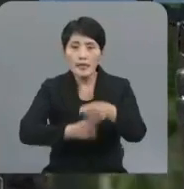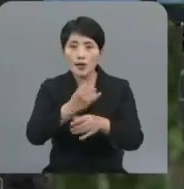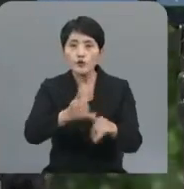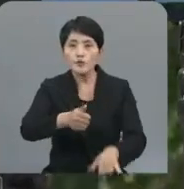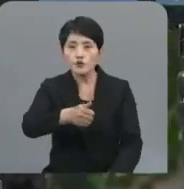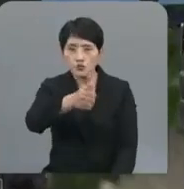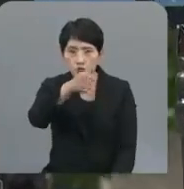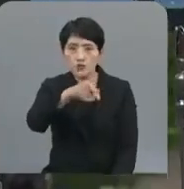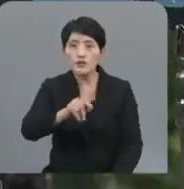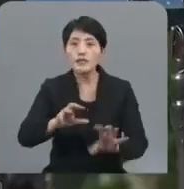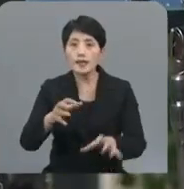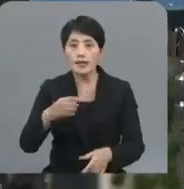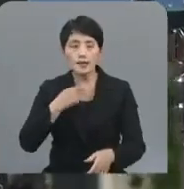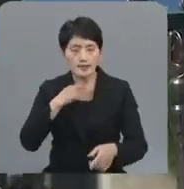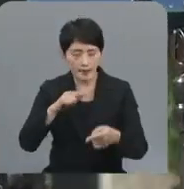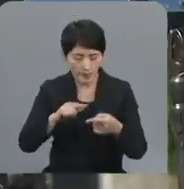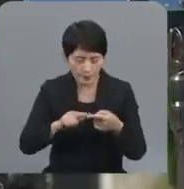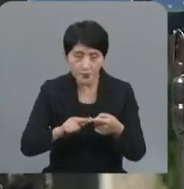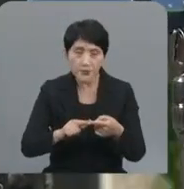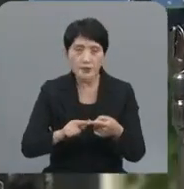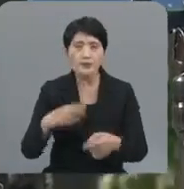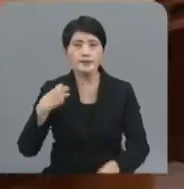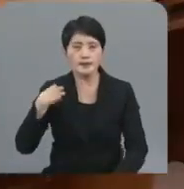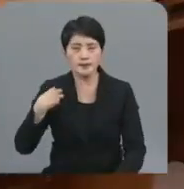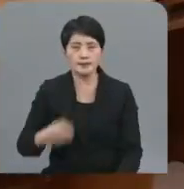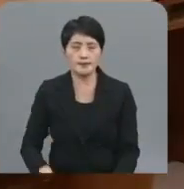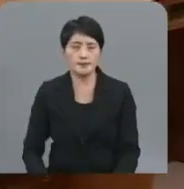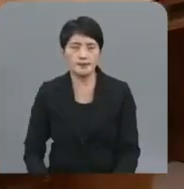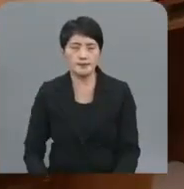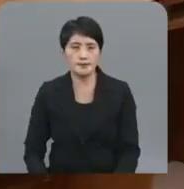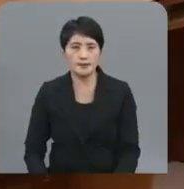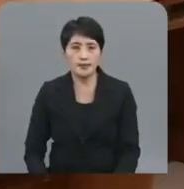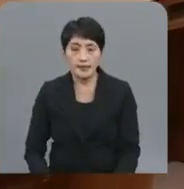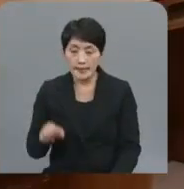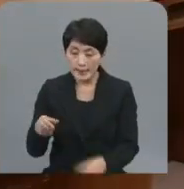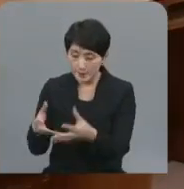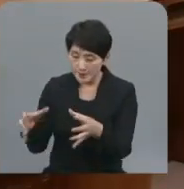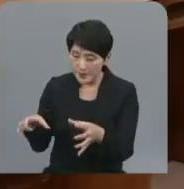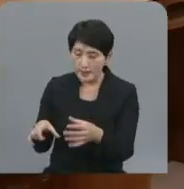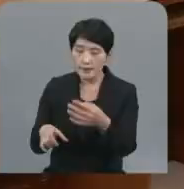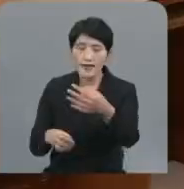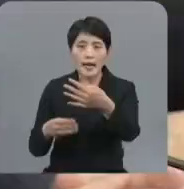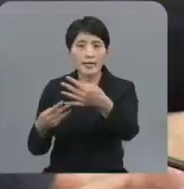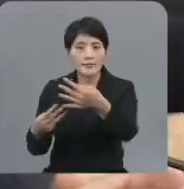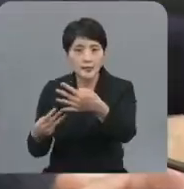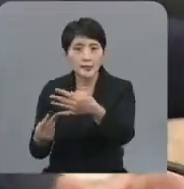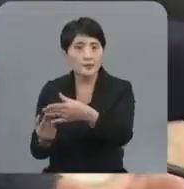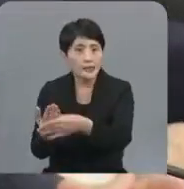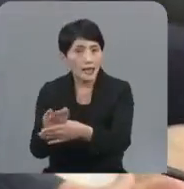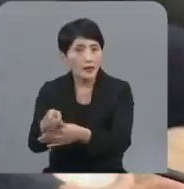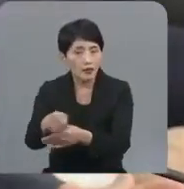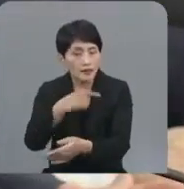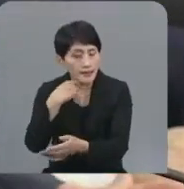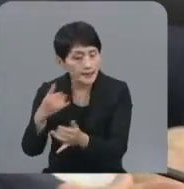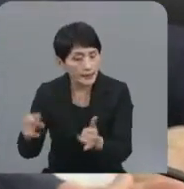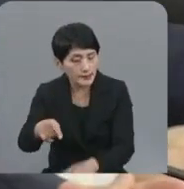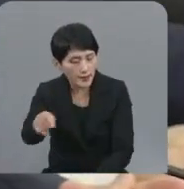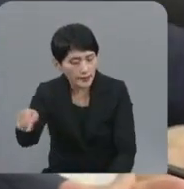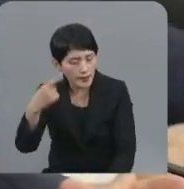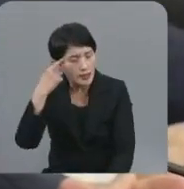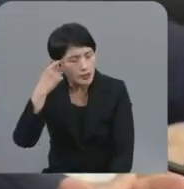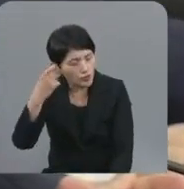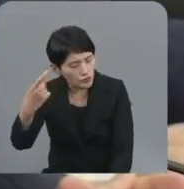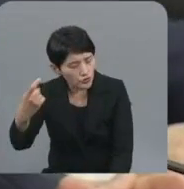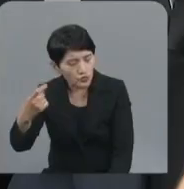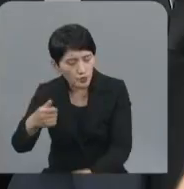Hương hồn của những nạn nhân vô tội đã phải bỏ mạng trong cuộc nổi dậy 3 tháng 4 cũng như cùng người dân xoa dịu nỗi đau của các gia quyến các nạn nhân